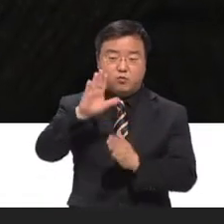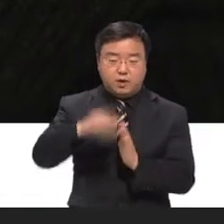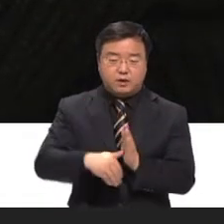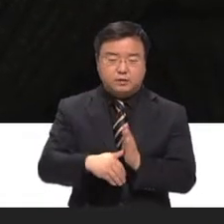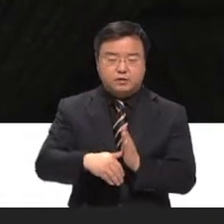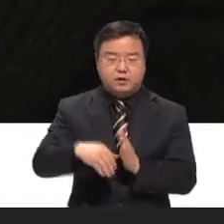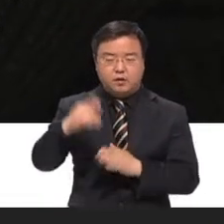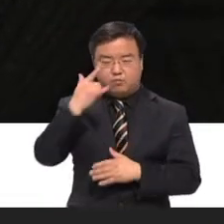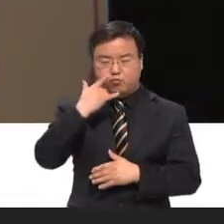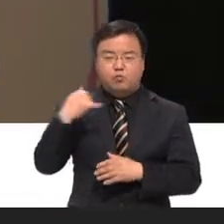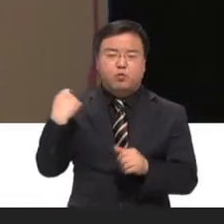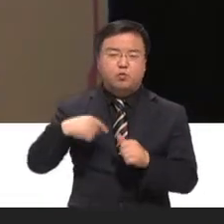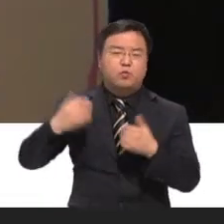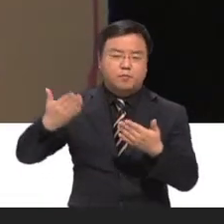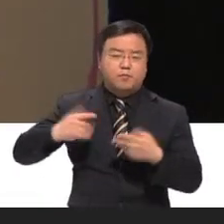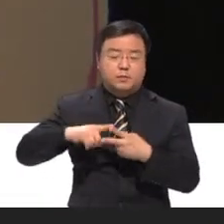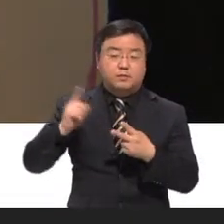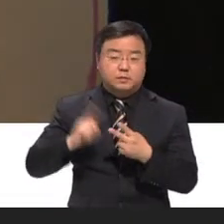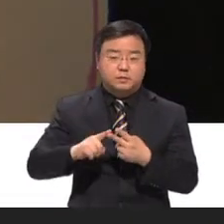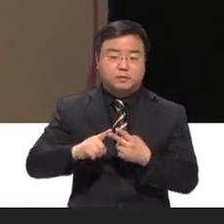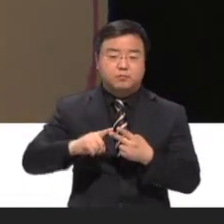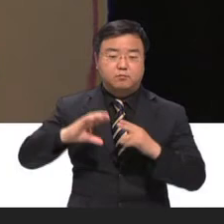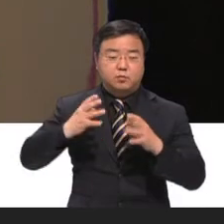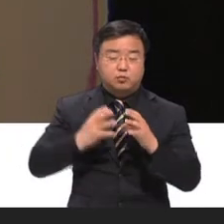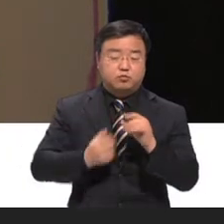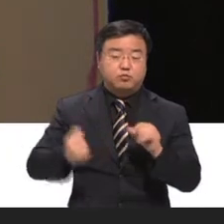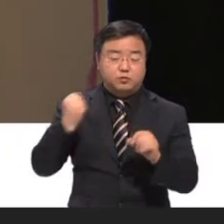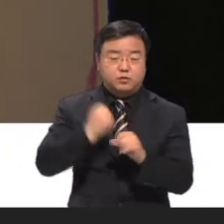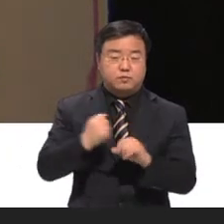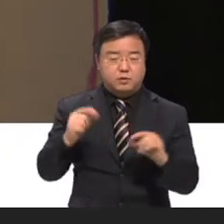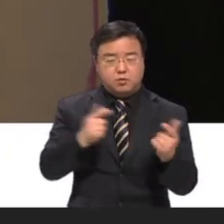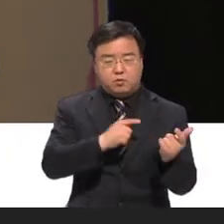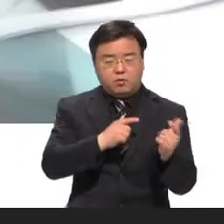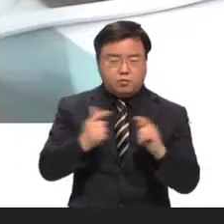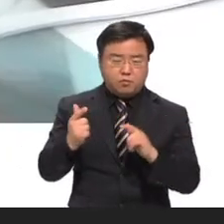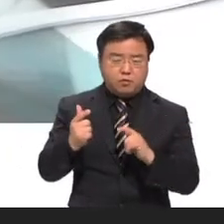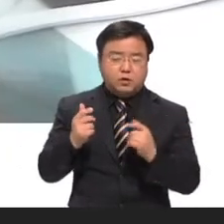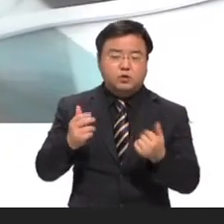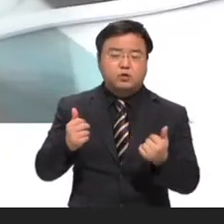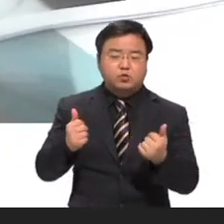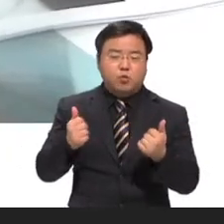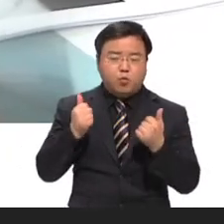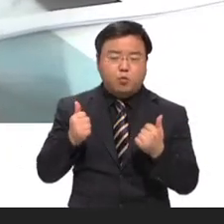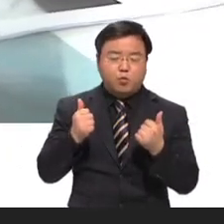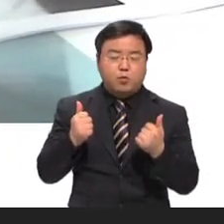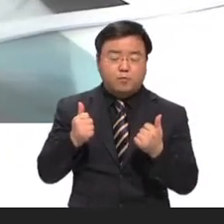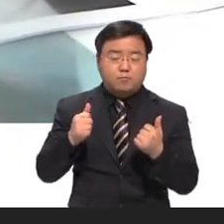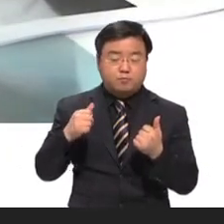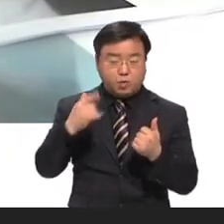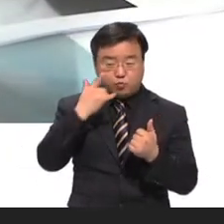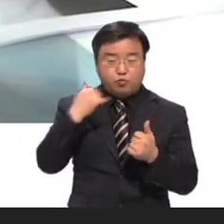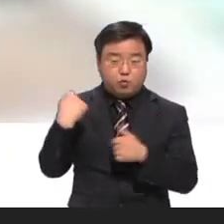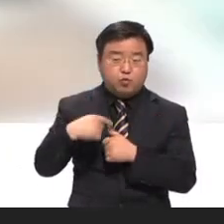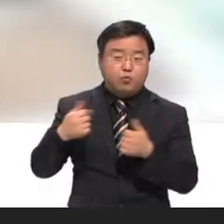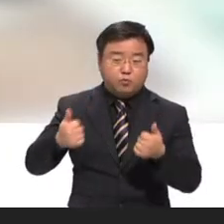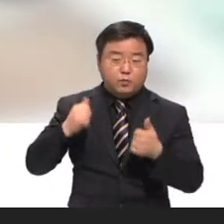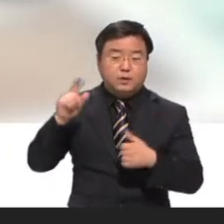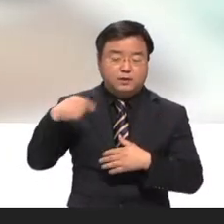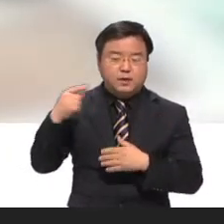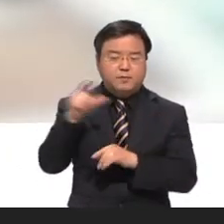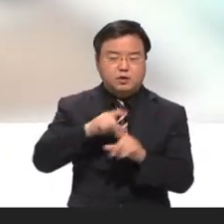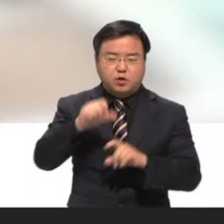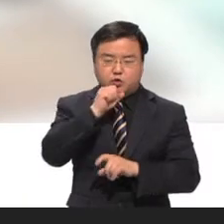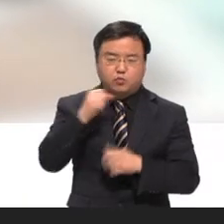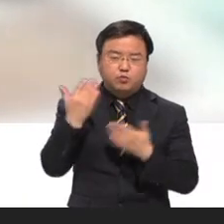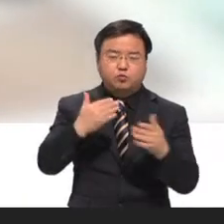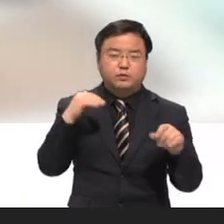하거나 아니면 국공립 어린이집 선발 때 부모 교육을 이수한 사람에게 우선권을 주는 방식 이런 식으로 좀